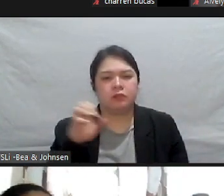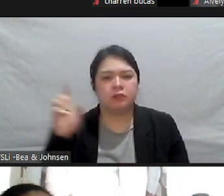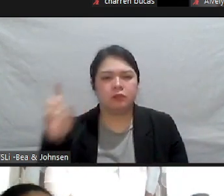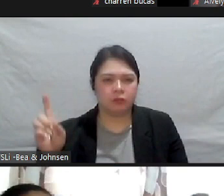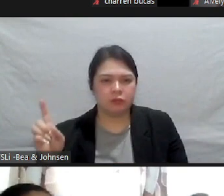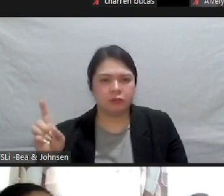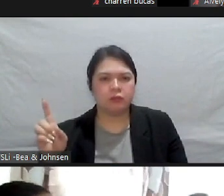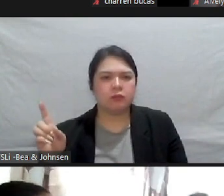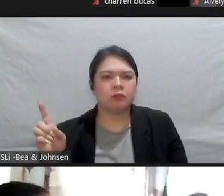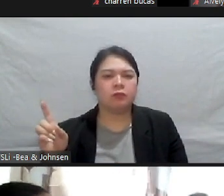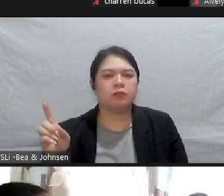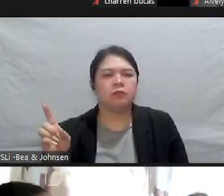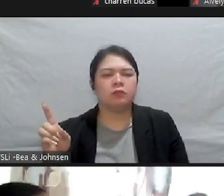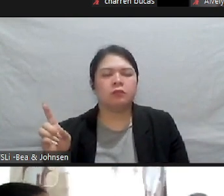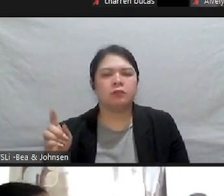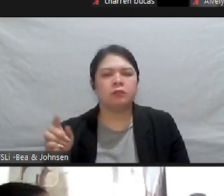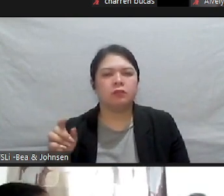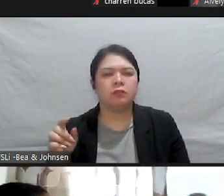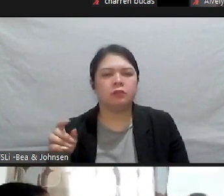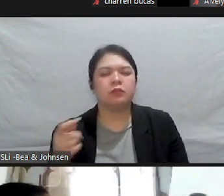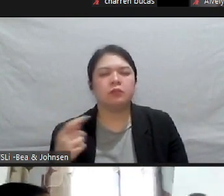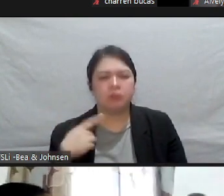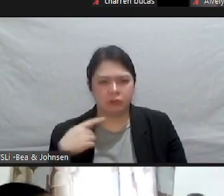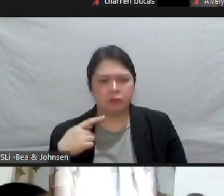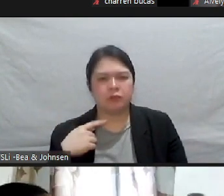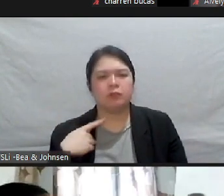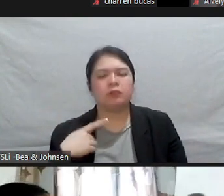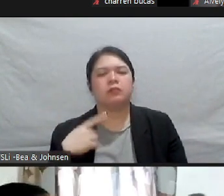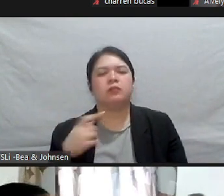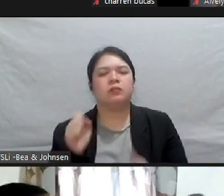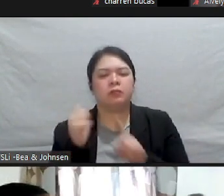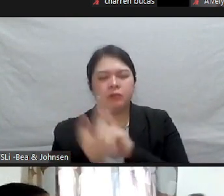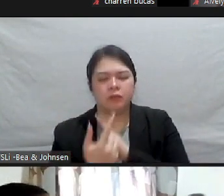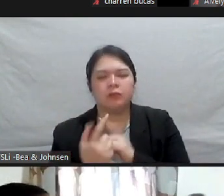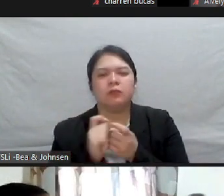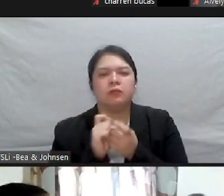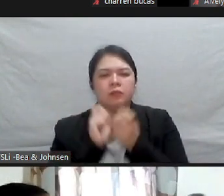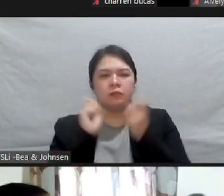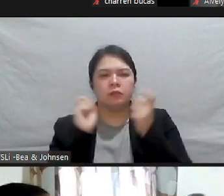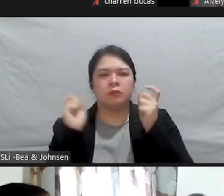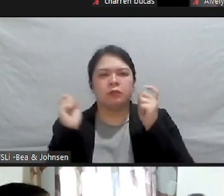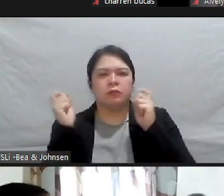talagang nagkakaroon ng totoong social transformation. Ano?